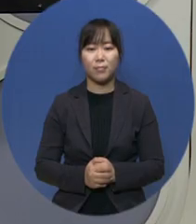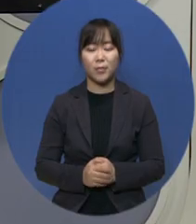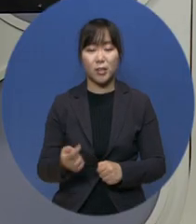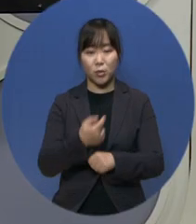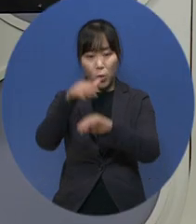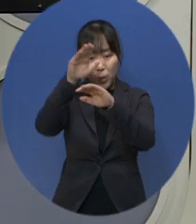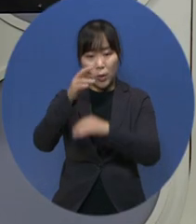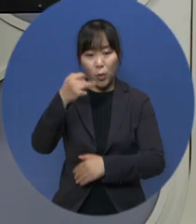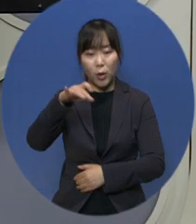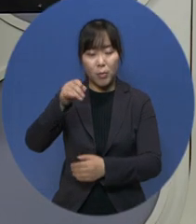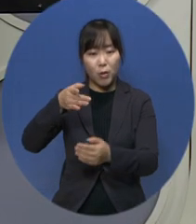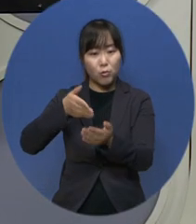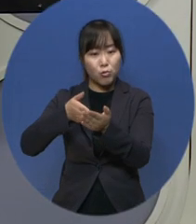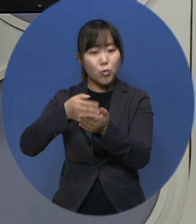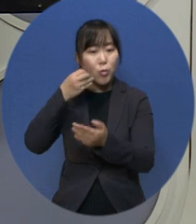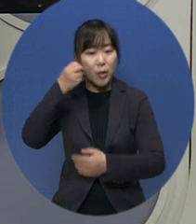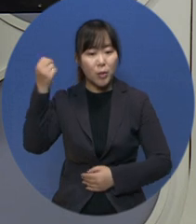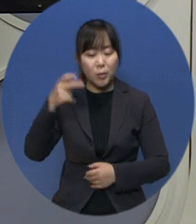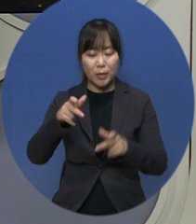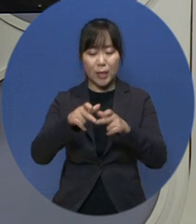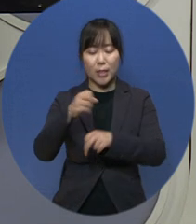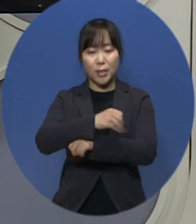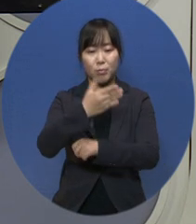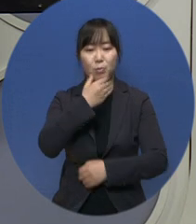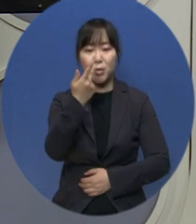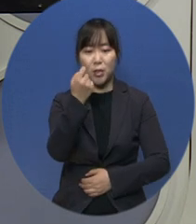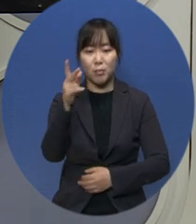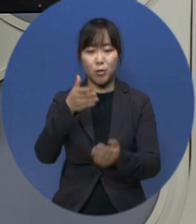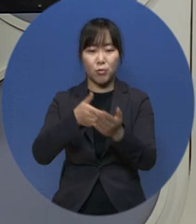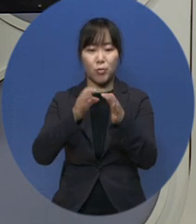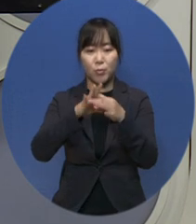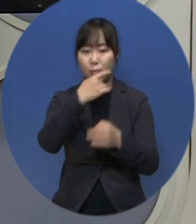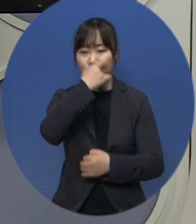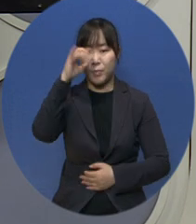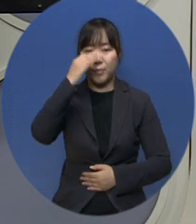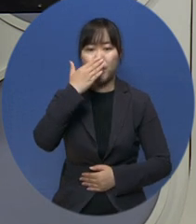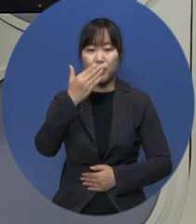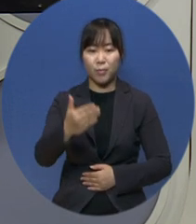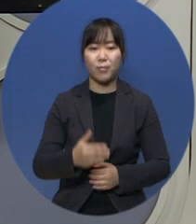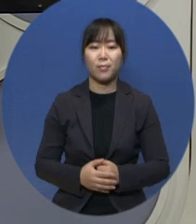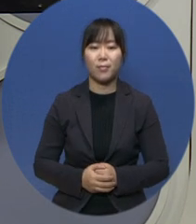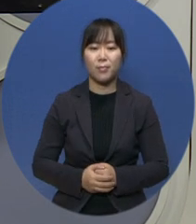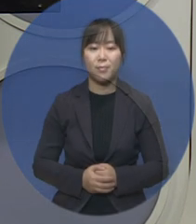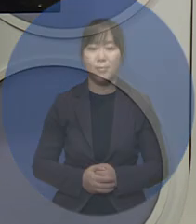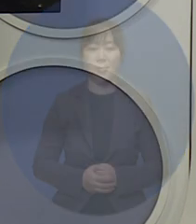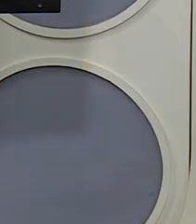이 밖에 자세한 사항은 웰피어 뉴스 홈페이지와 장애인신문, 복지TV 뉴스를 통해 확인할 수 있습니다.